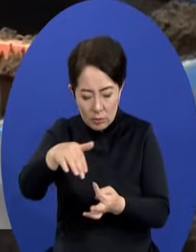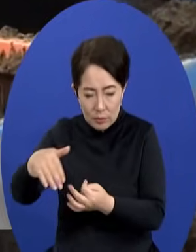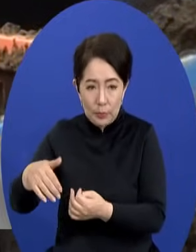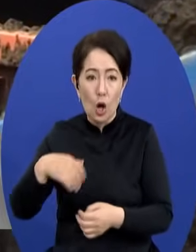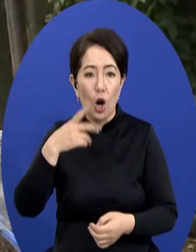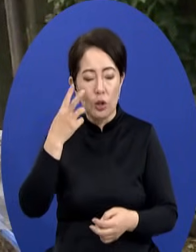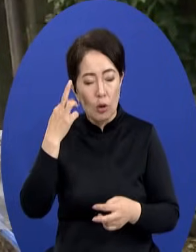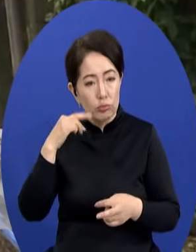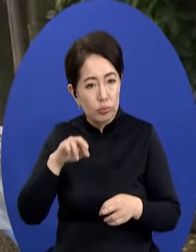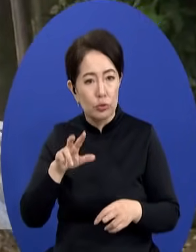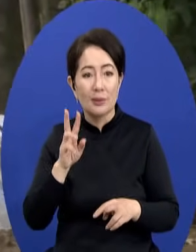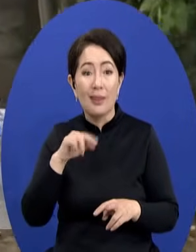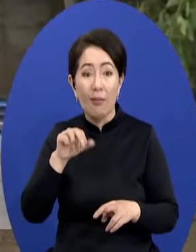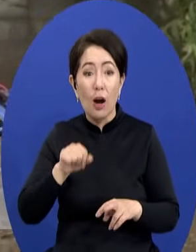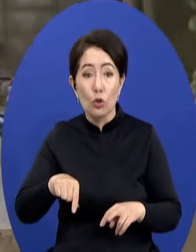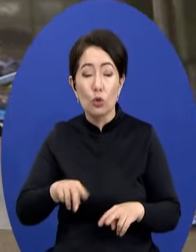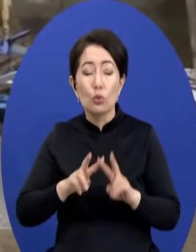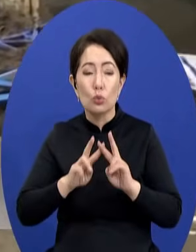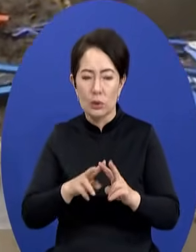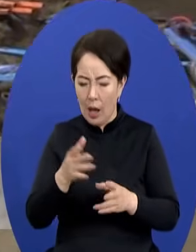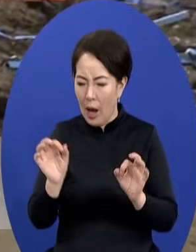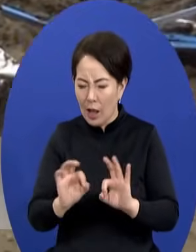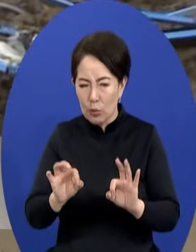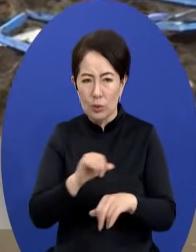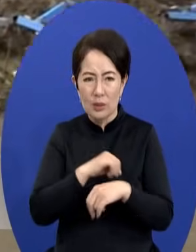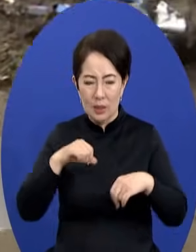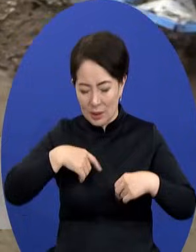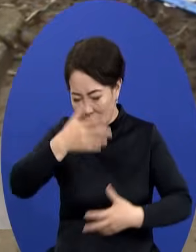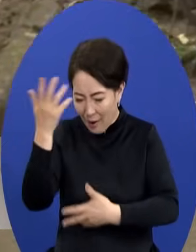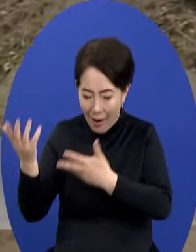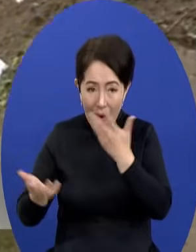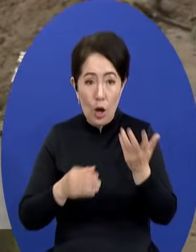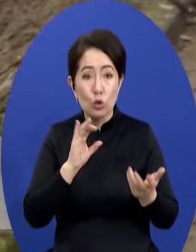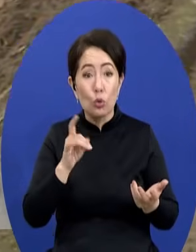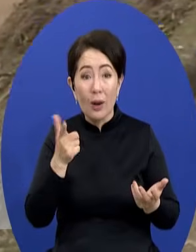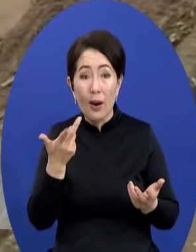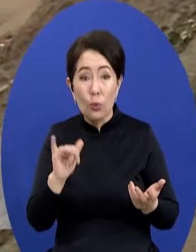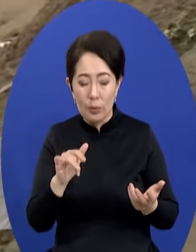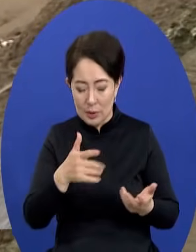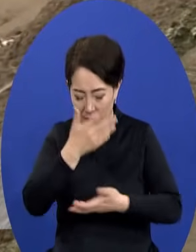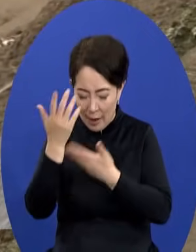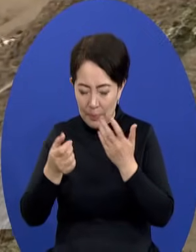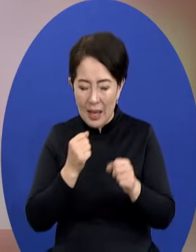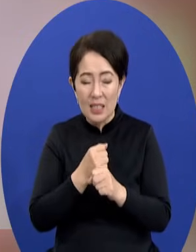өнөөдөр үргэлжилж байна. Сургагүй усан иргэдийг хайх ажиллагаанд 1500 аврагч оролцож байгаа юм а.